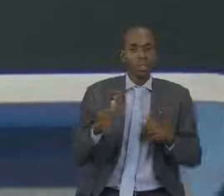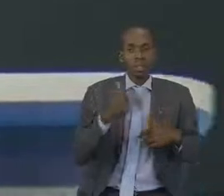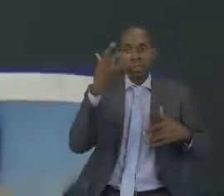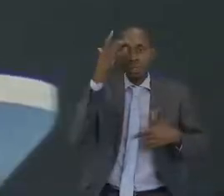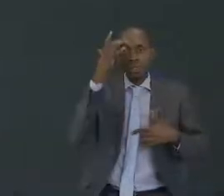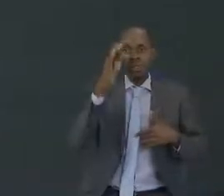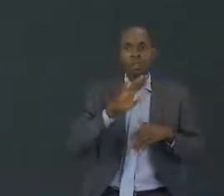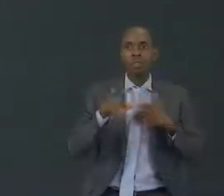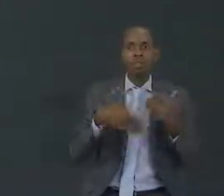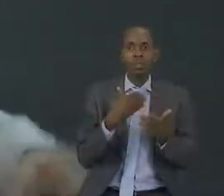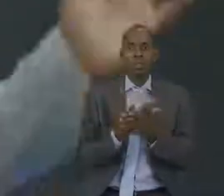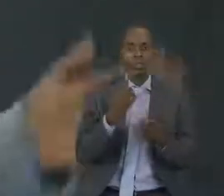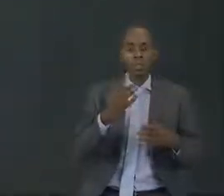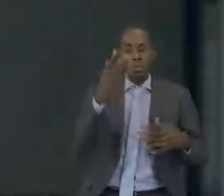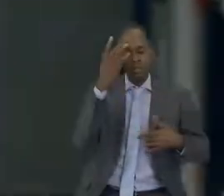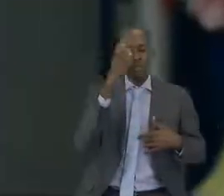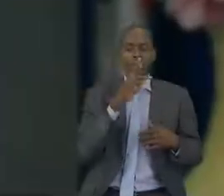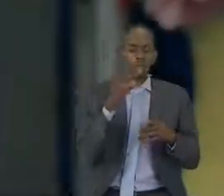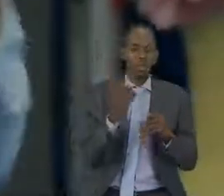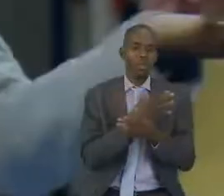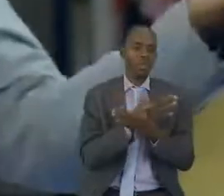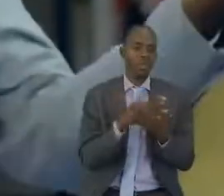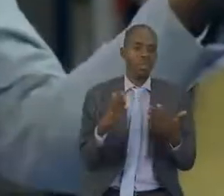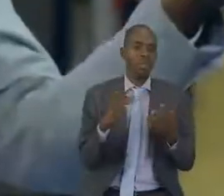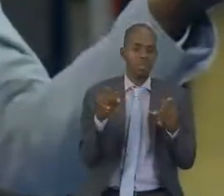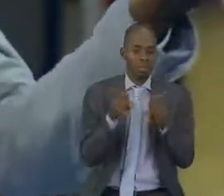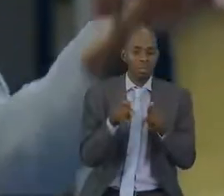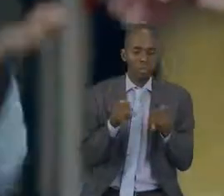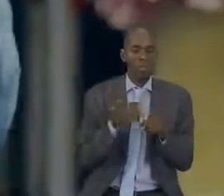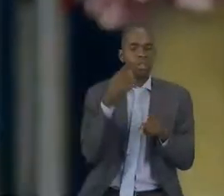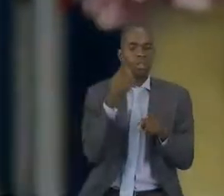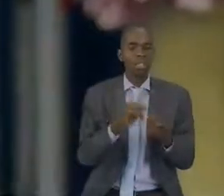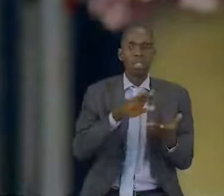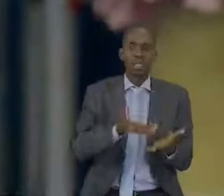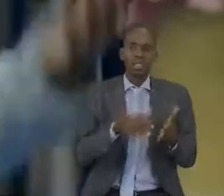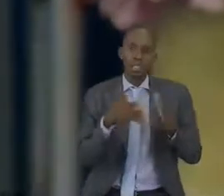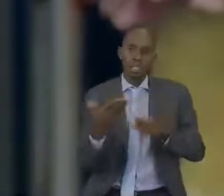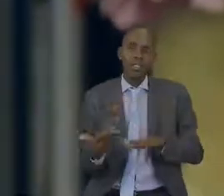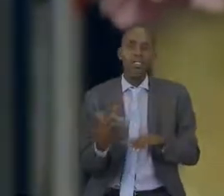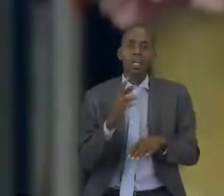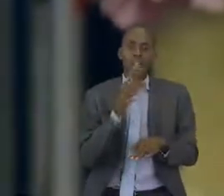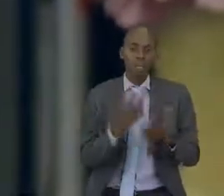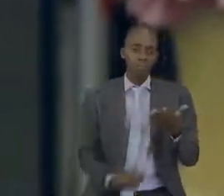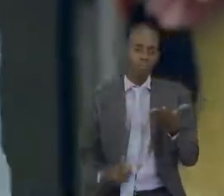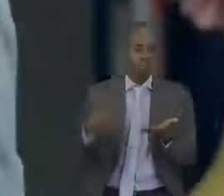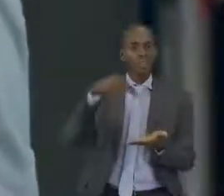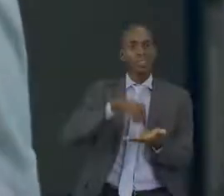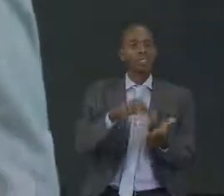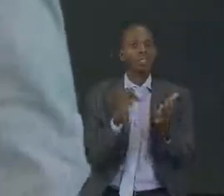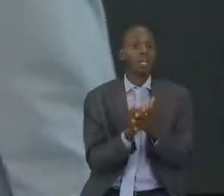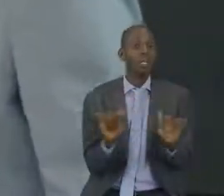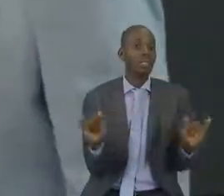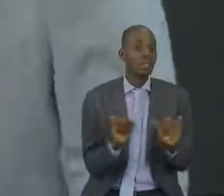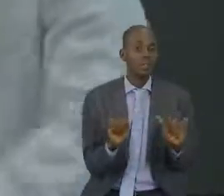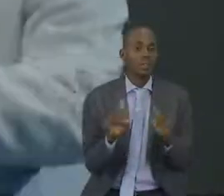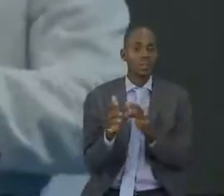ces maladies sont ôtées. Même les morts ressuscitent. Ce même